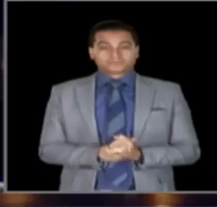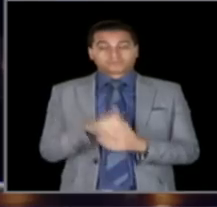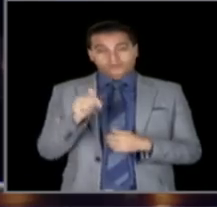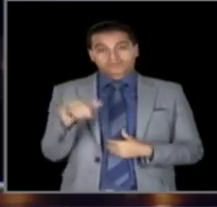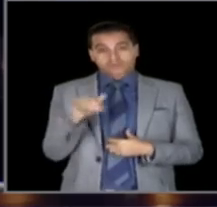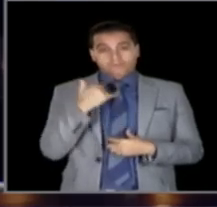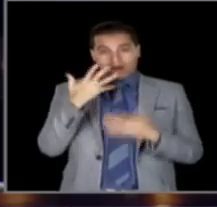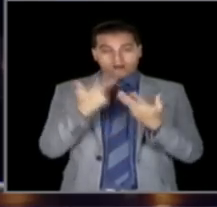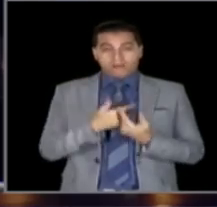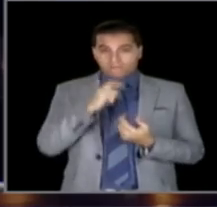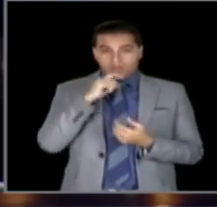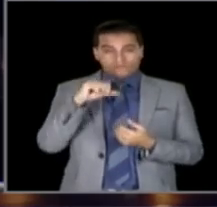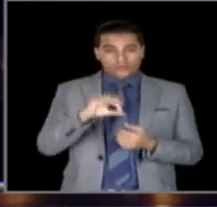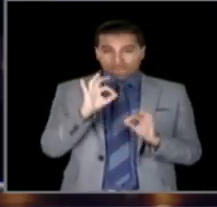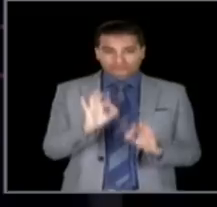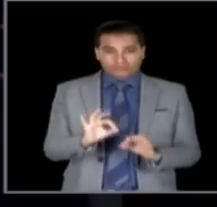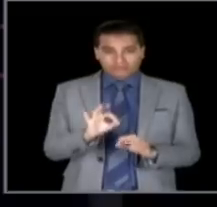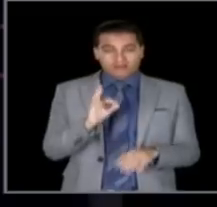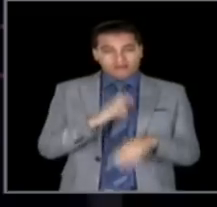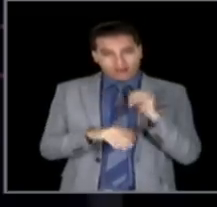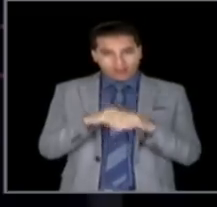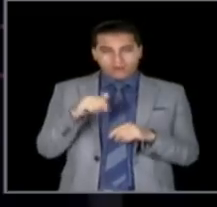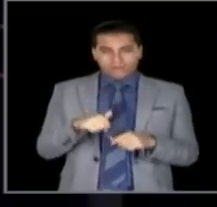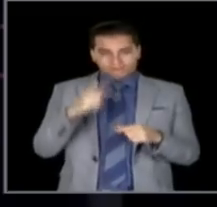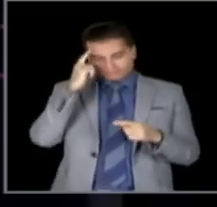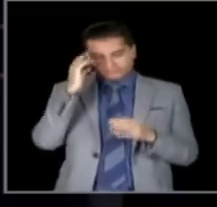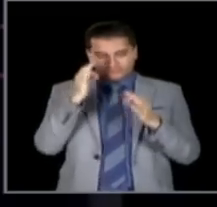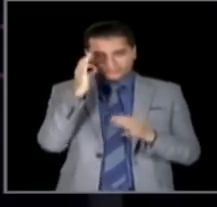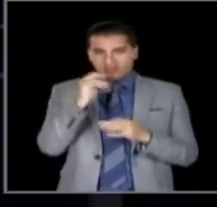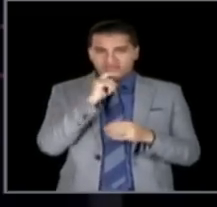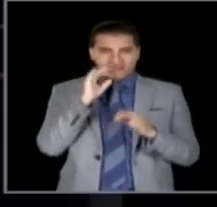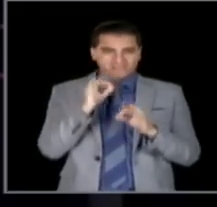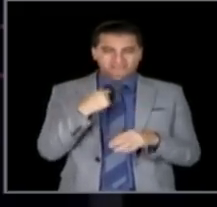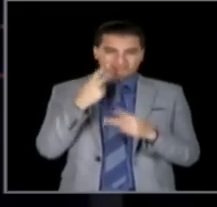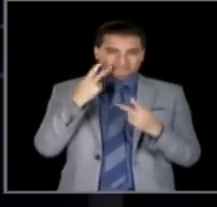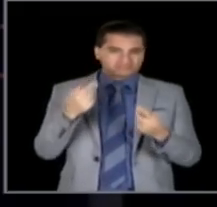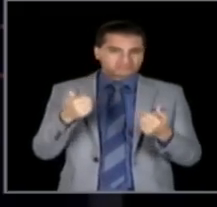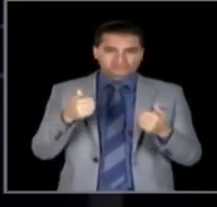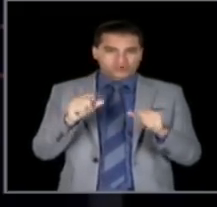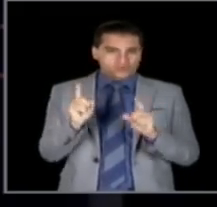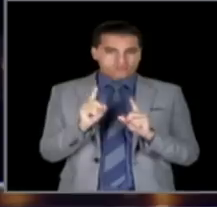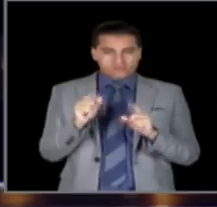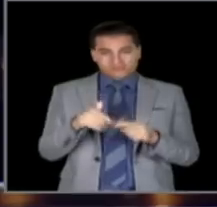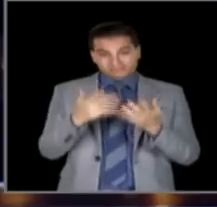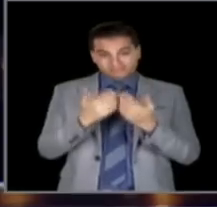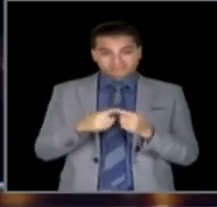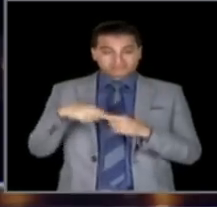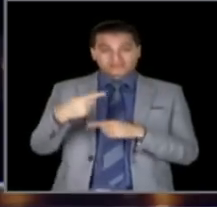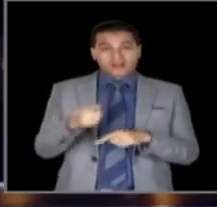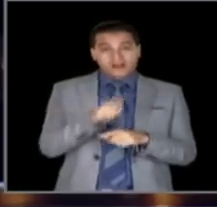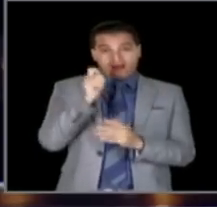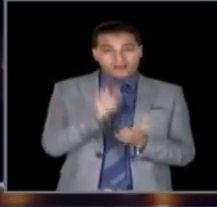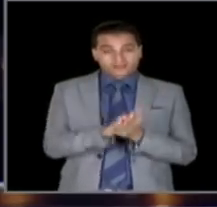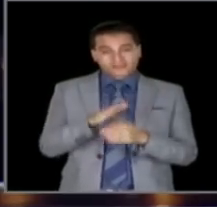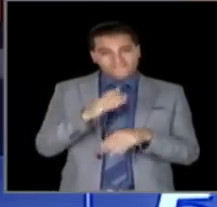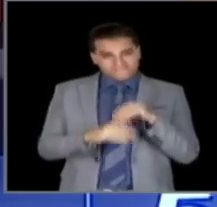النهاردة السكور وحش جداً والمستوى مش عجب. الفقرة الأخيرة فرصة إن